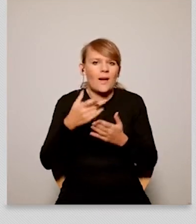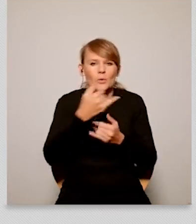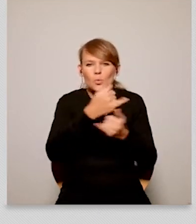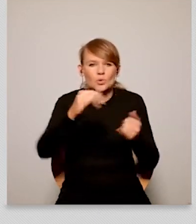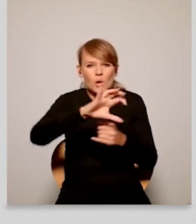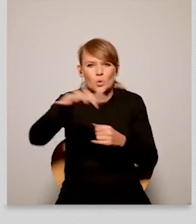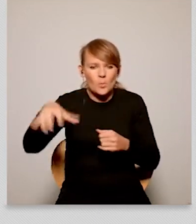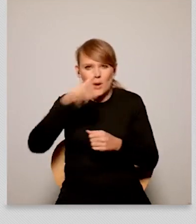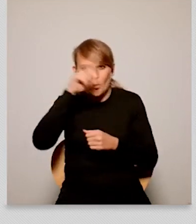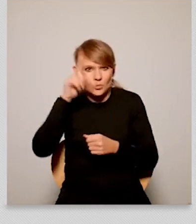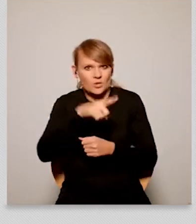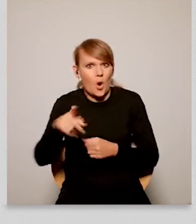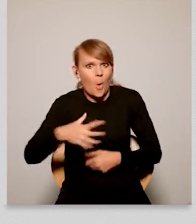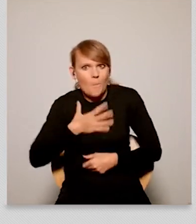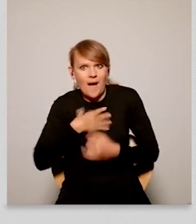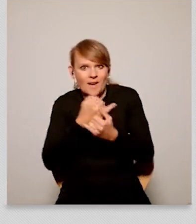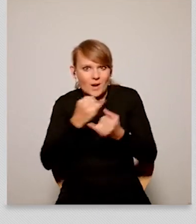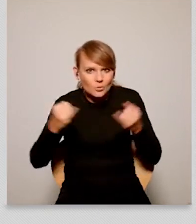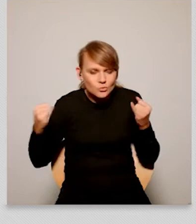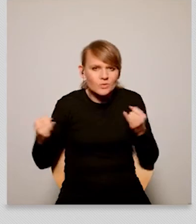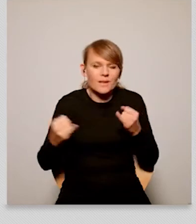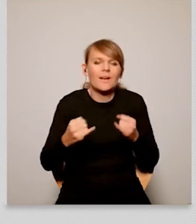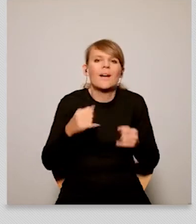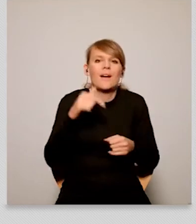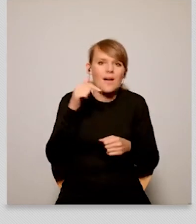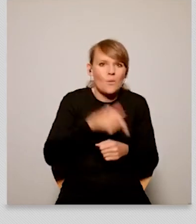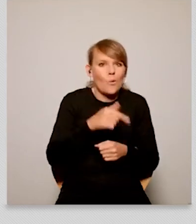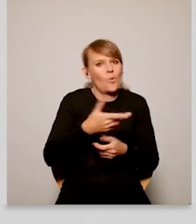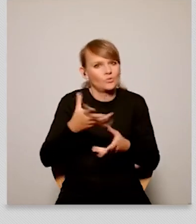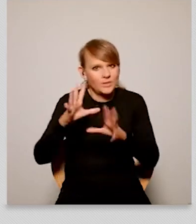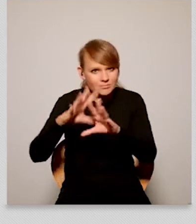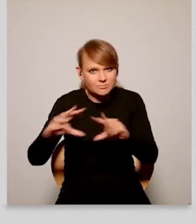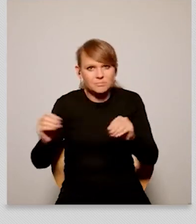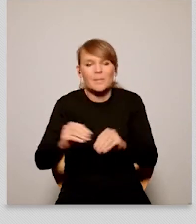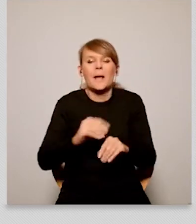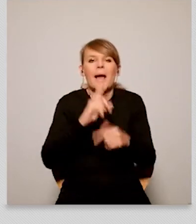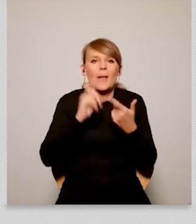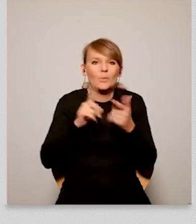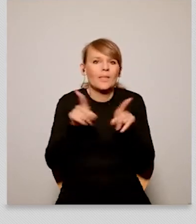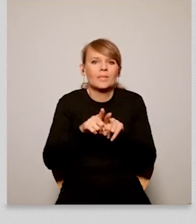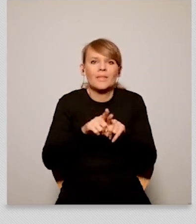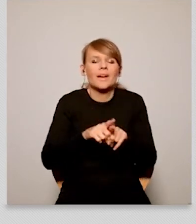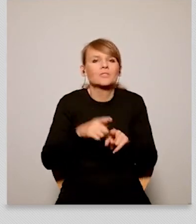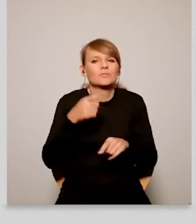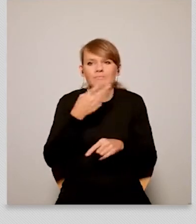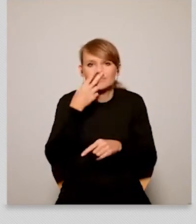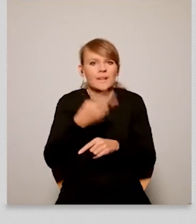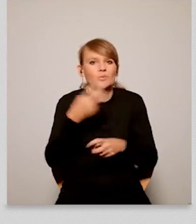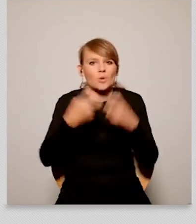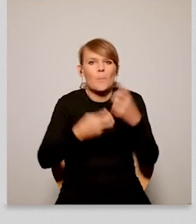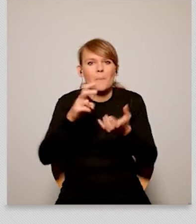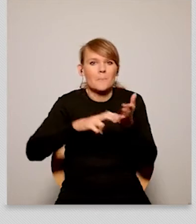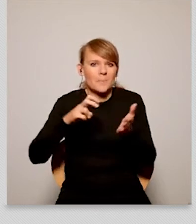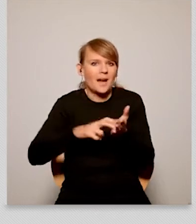grupach społecznych, bardzo różne. To po pierwsze. A po drugie też odpowiadanie na brak wiedzy, bo jego też bardzo